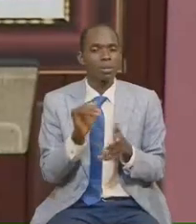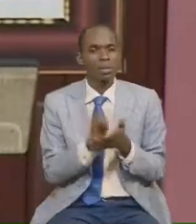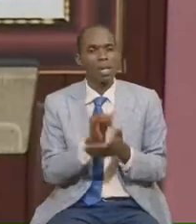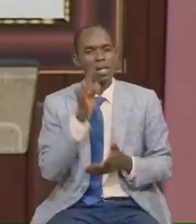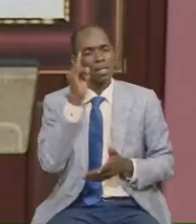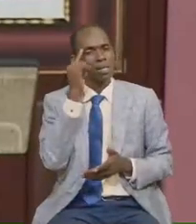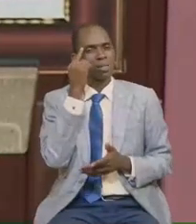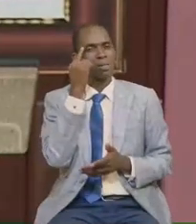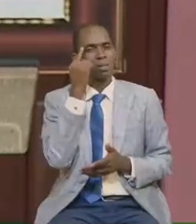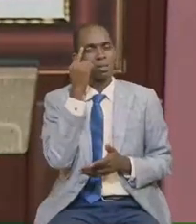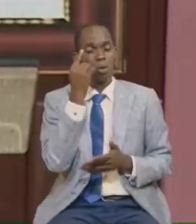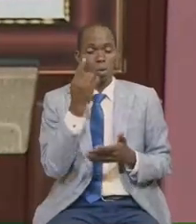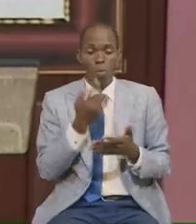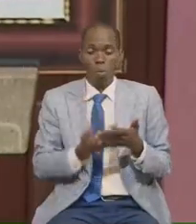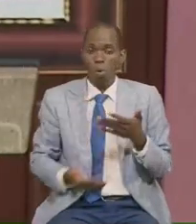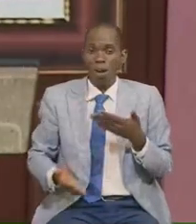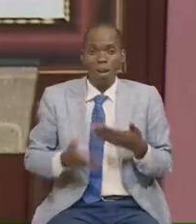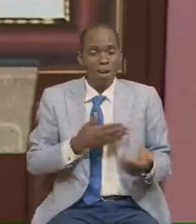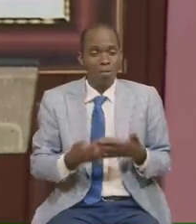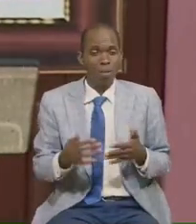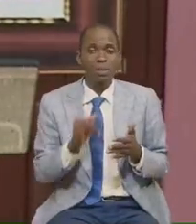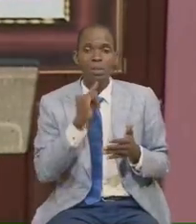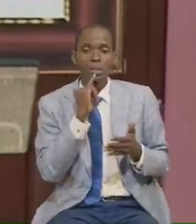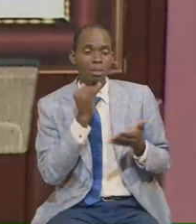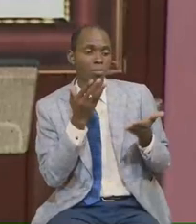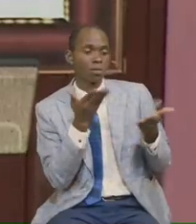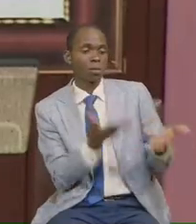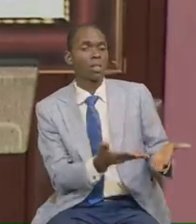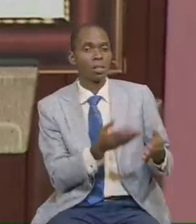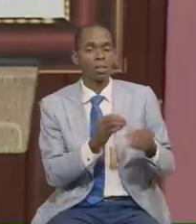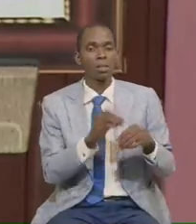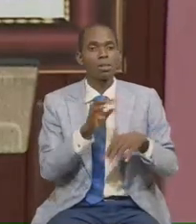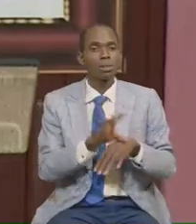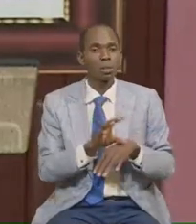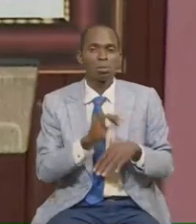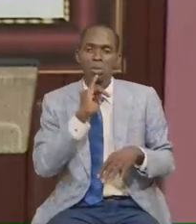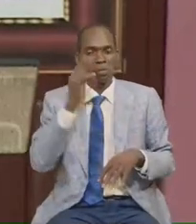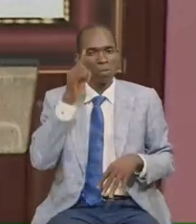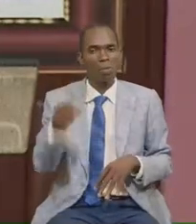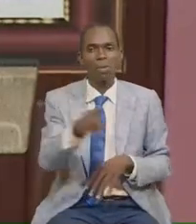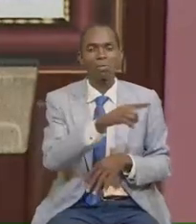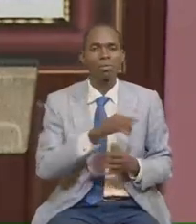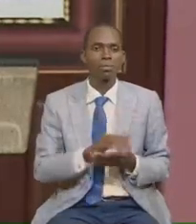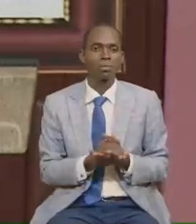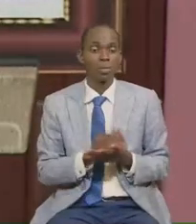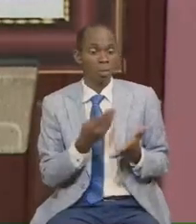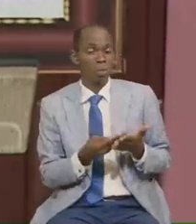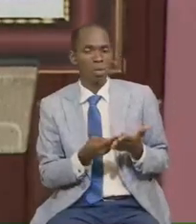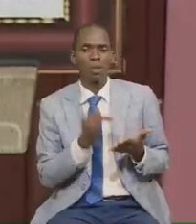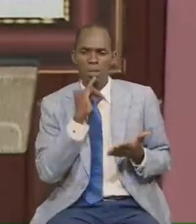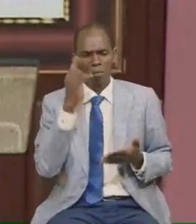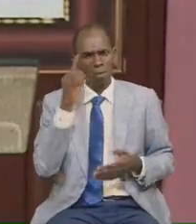que quel que soit ce qui est disponible dans l'église, c'est pour eux. L'argent, c'est pour eux.